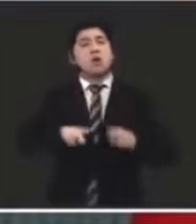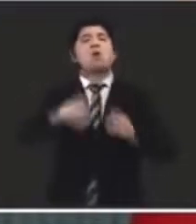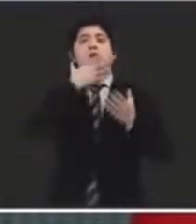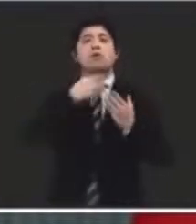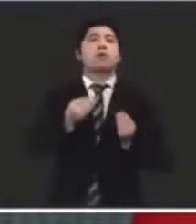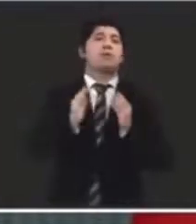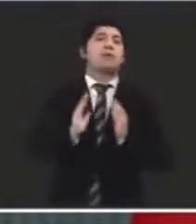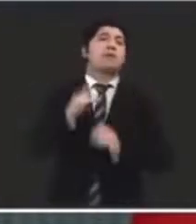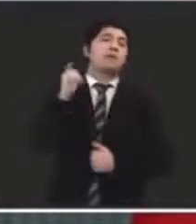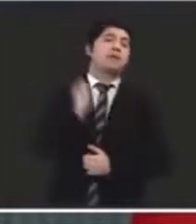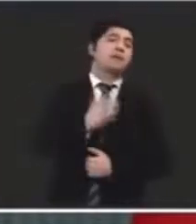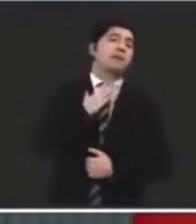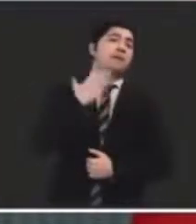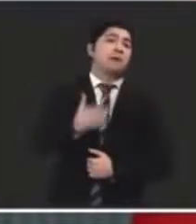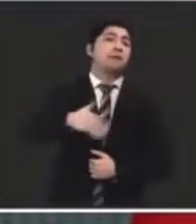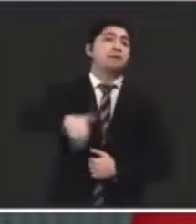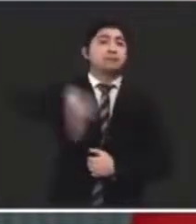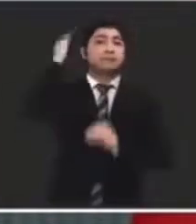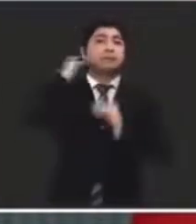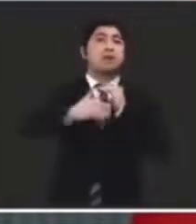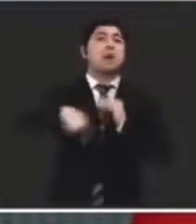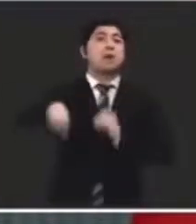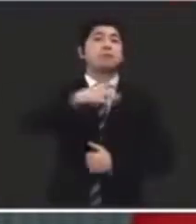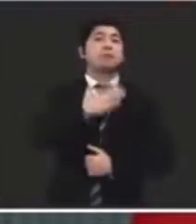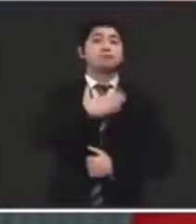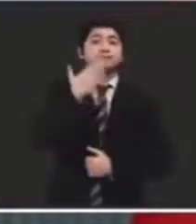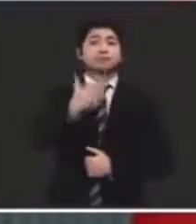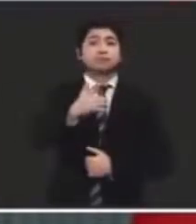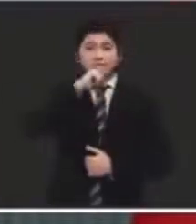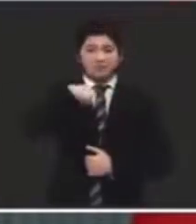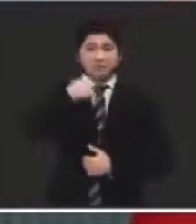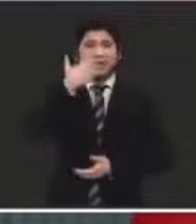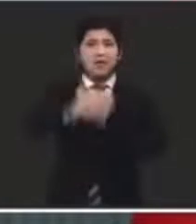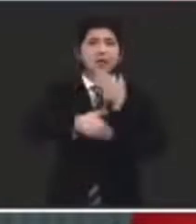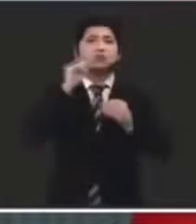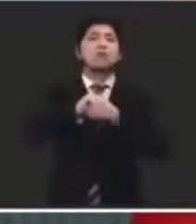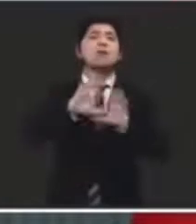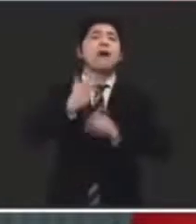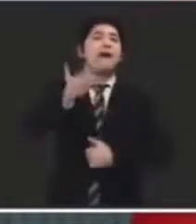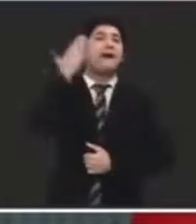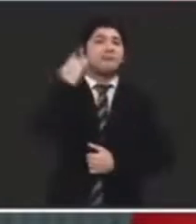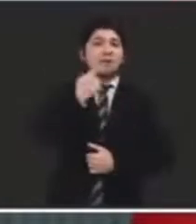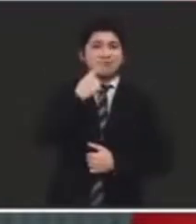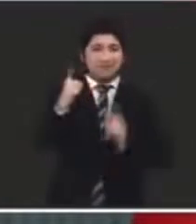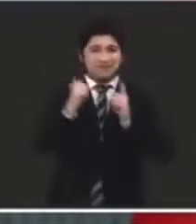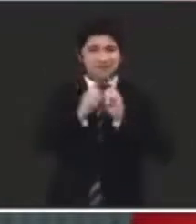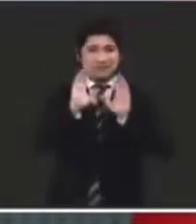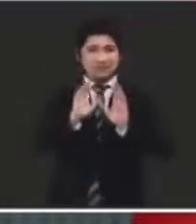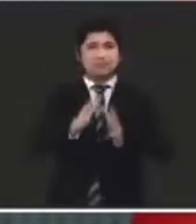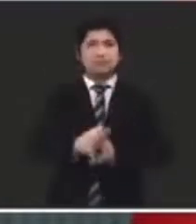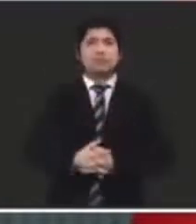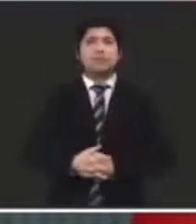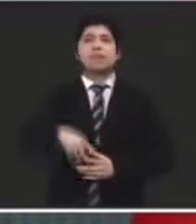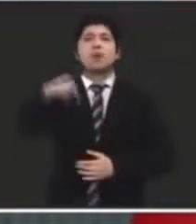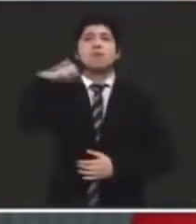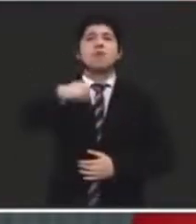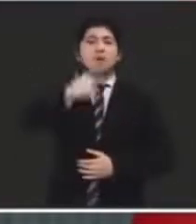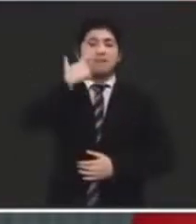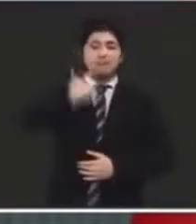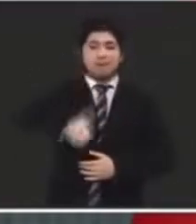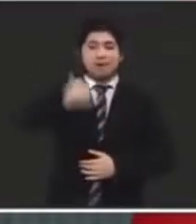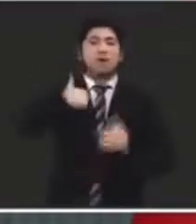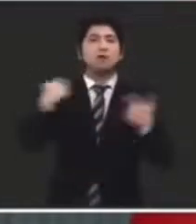edeceğiz Aziz milletim sözlerime son vermeden önce bugün kabine